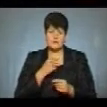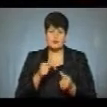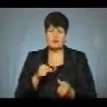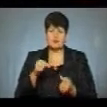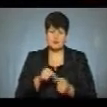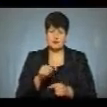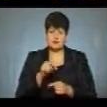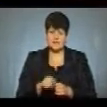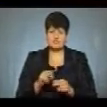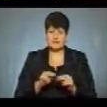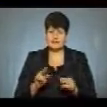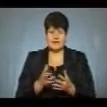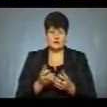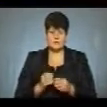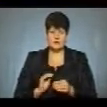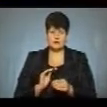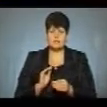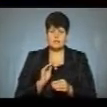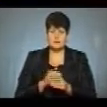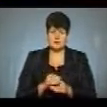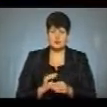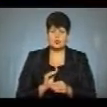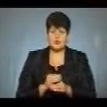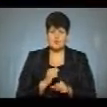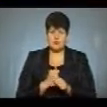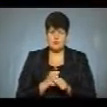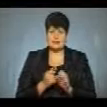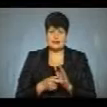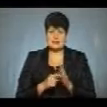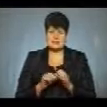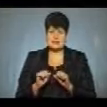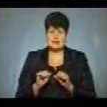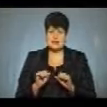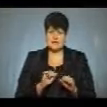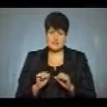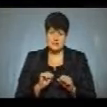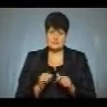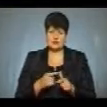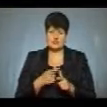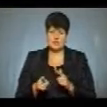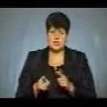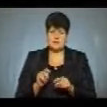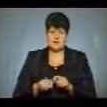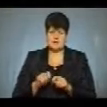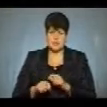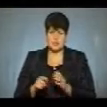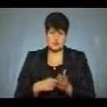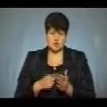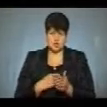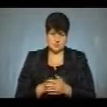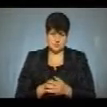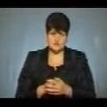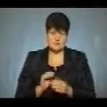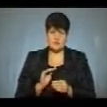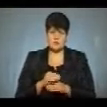не отримуватимуть надбавок за додаткову роботу, як то класне керівництво чи перевірка зошитів. Без надбавок?